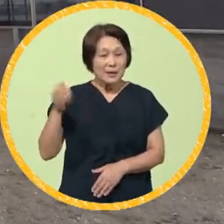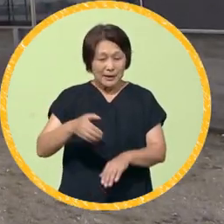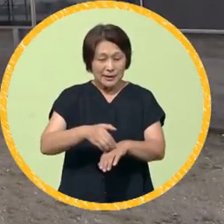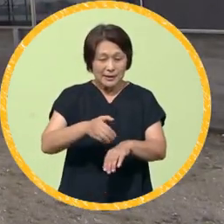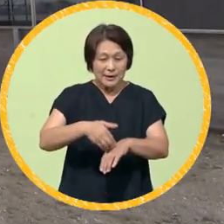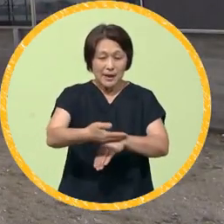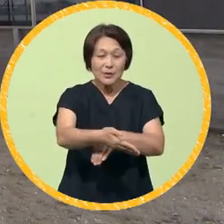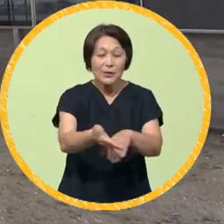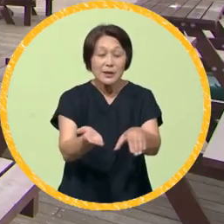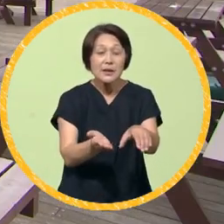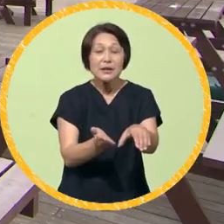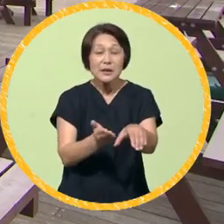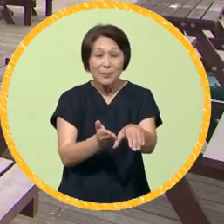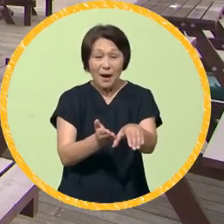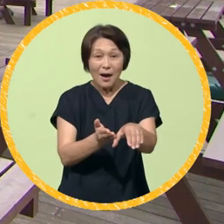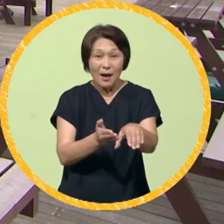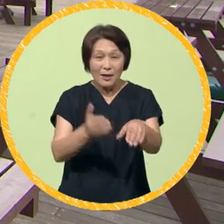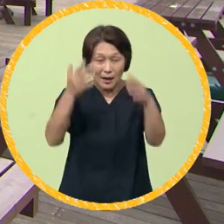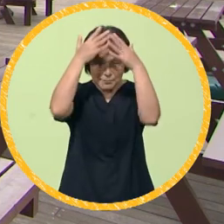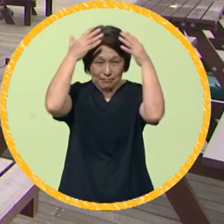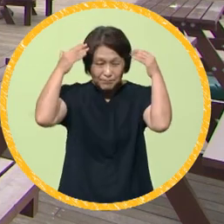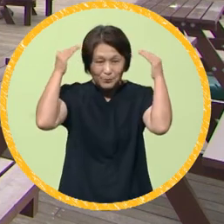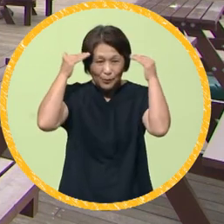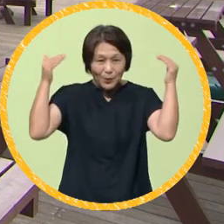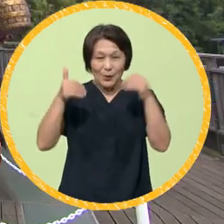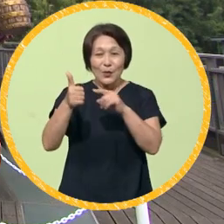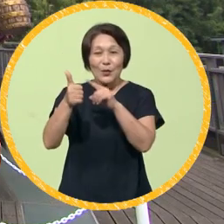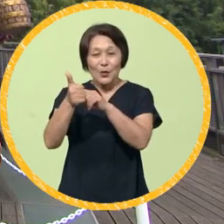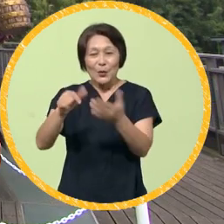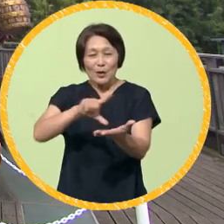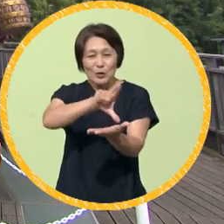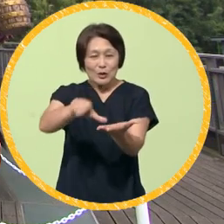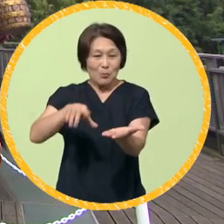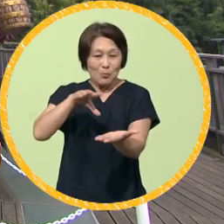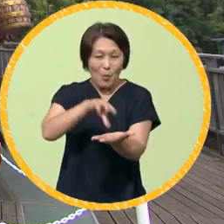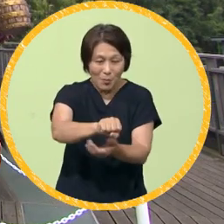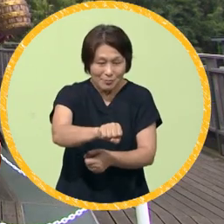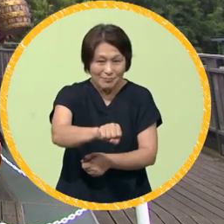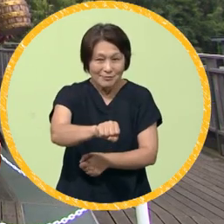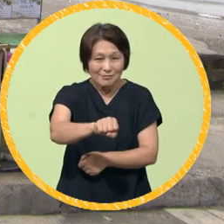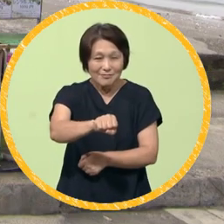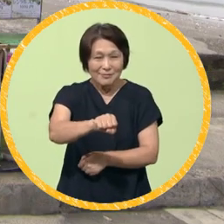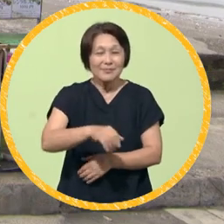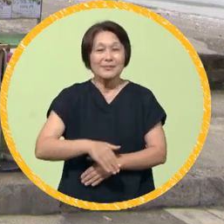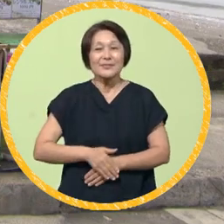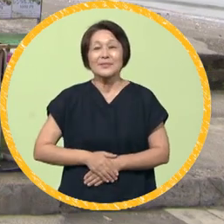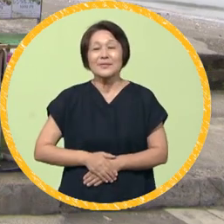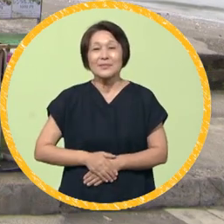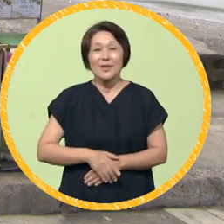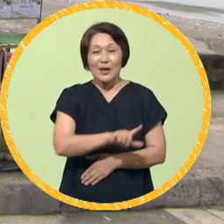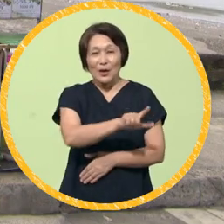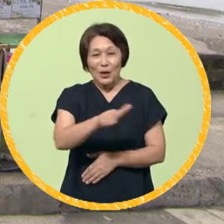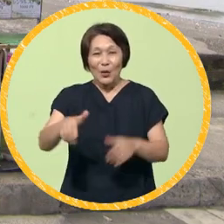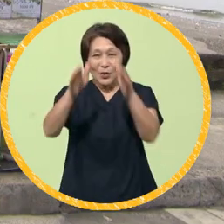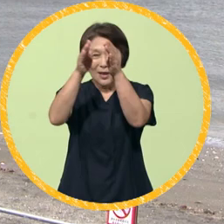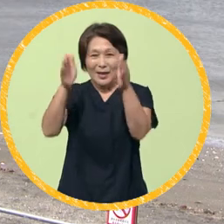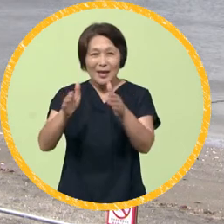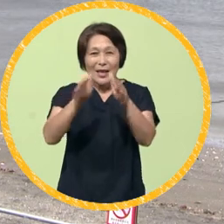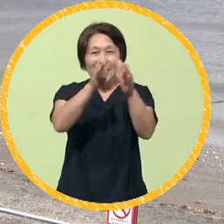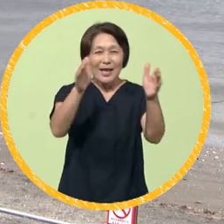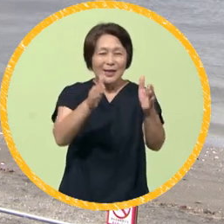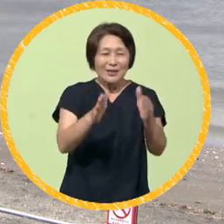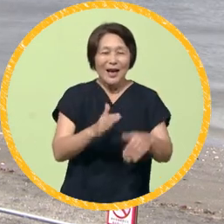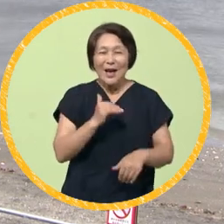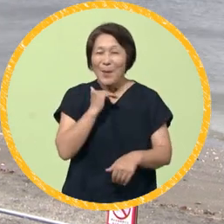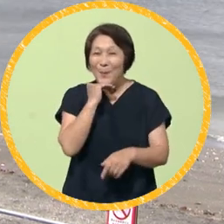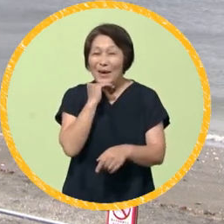猿島がルフィたちの縄張りに。麦わらの一味やその他のキャラクターたちが出迎えて